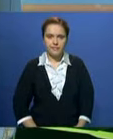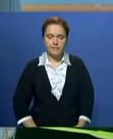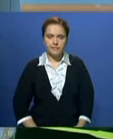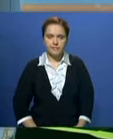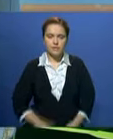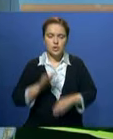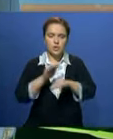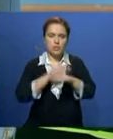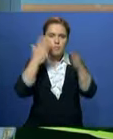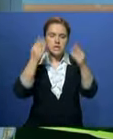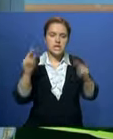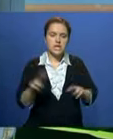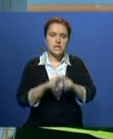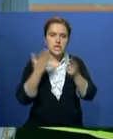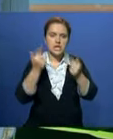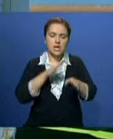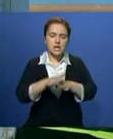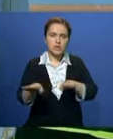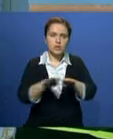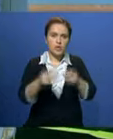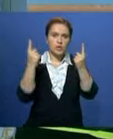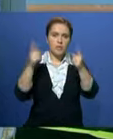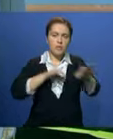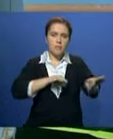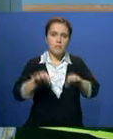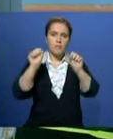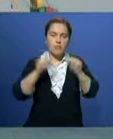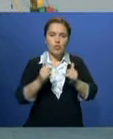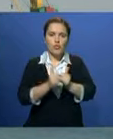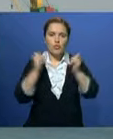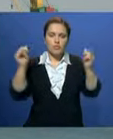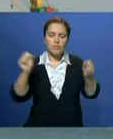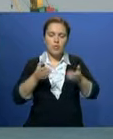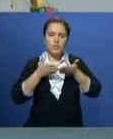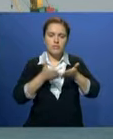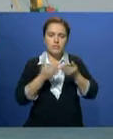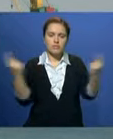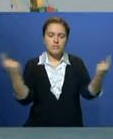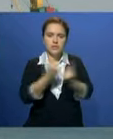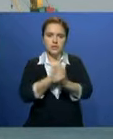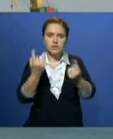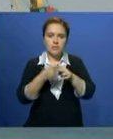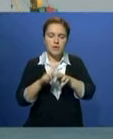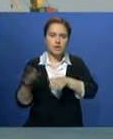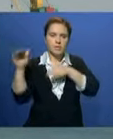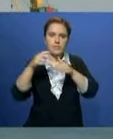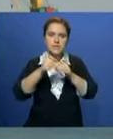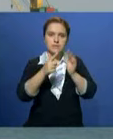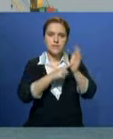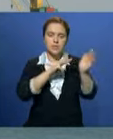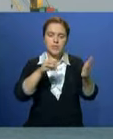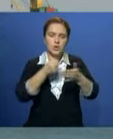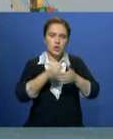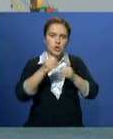Добрый день, Астана. Действительно, реализация столь масштабного проекта позволит увеличить пропускную способность Атауского морпорта с 17 миллионов до